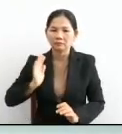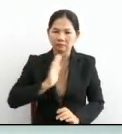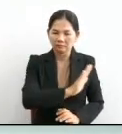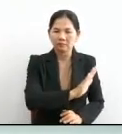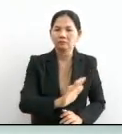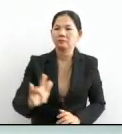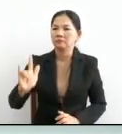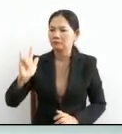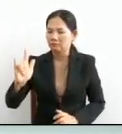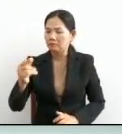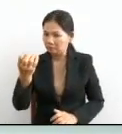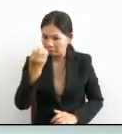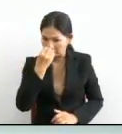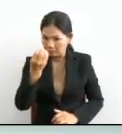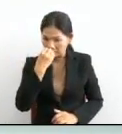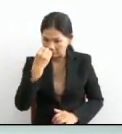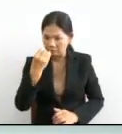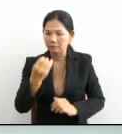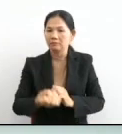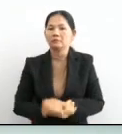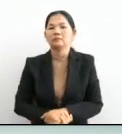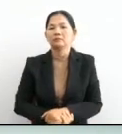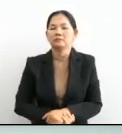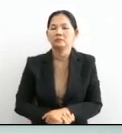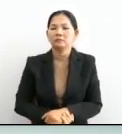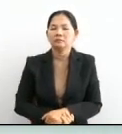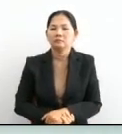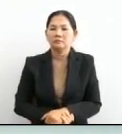sầm ráp bò rì phục